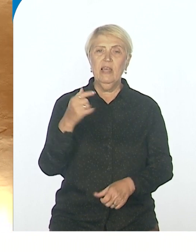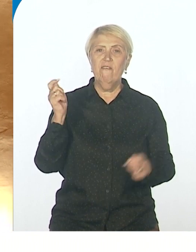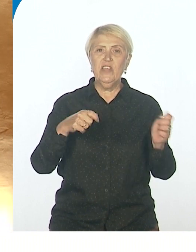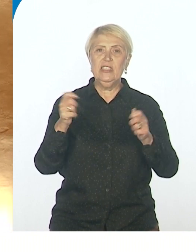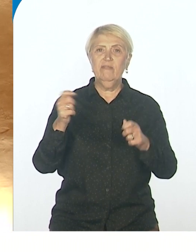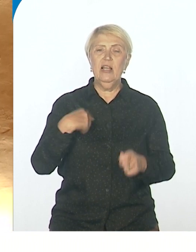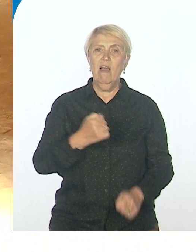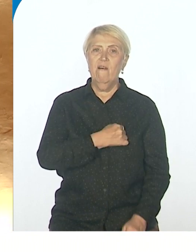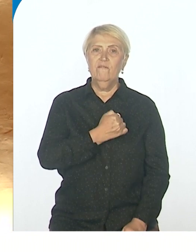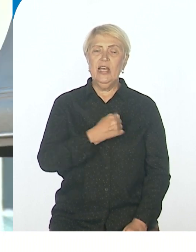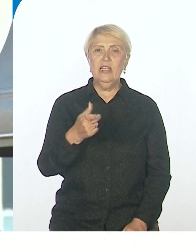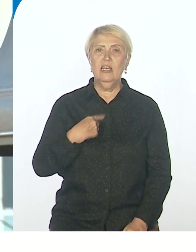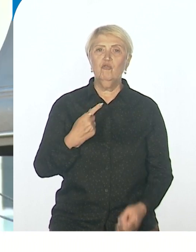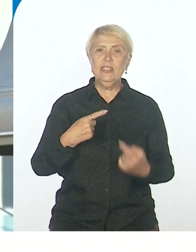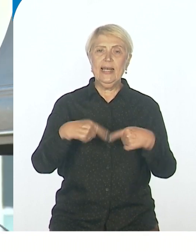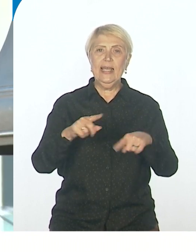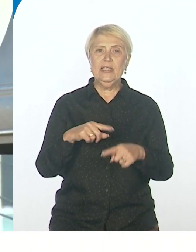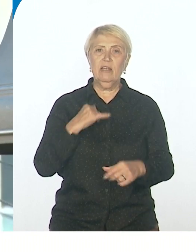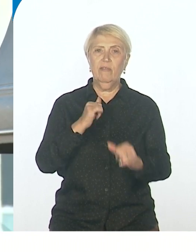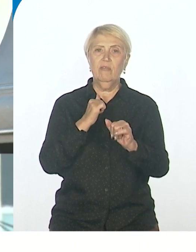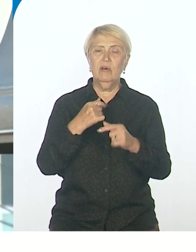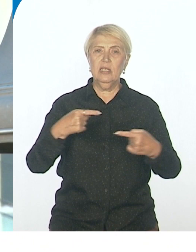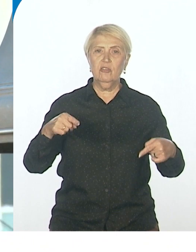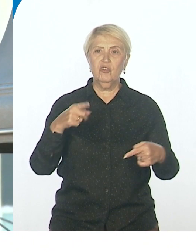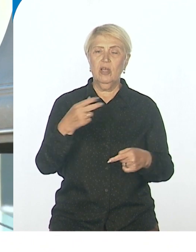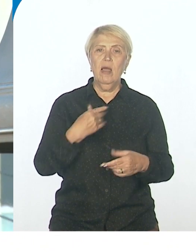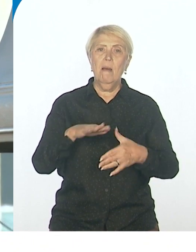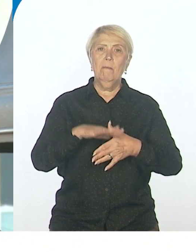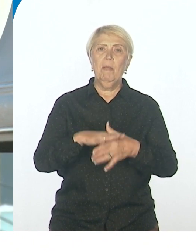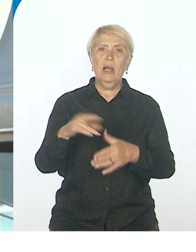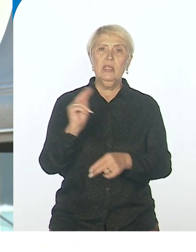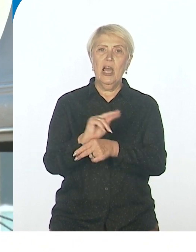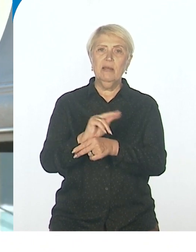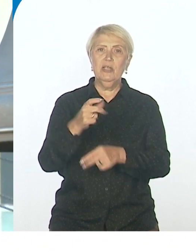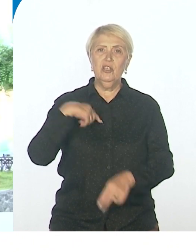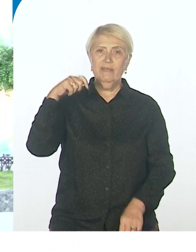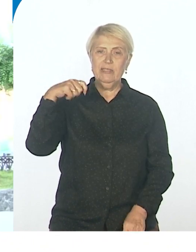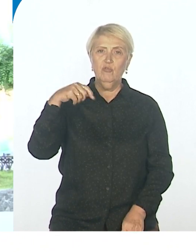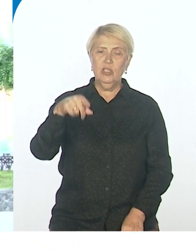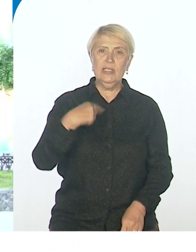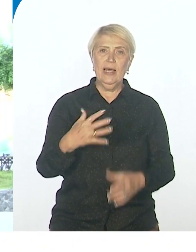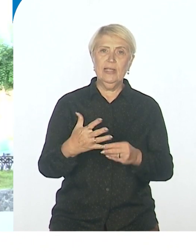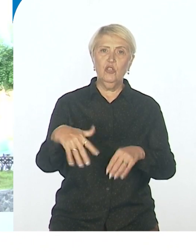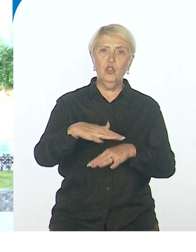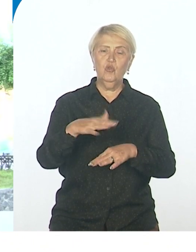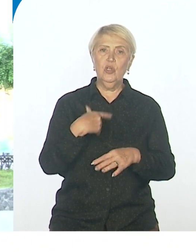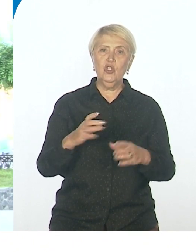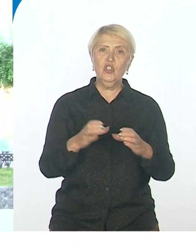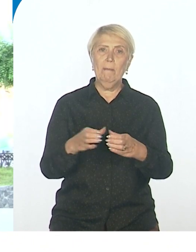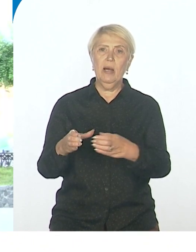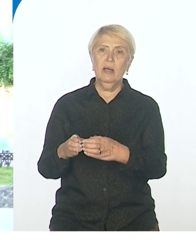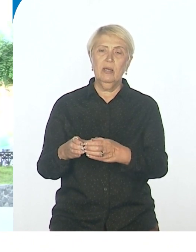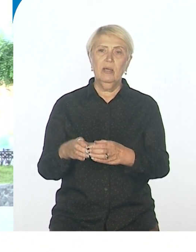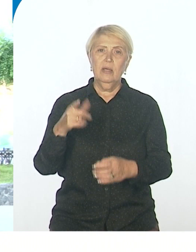оркестров «Амурские волны». Музыкант помогает и монтировать звонницы. Не исключением стало и это. На территории штаба с бойцами